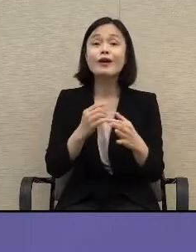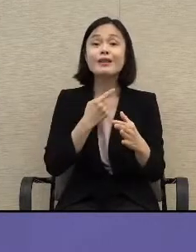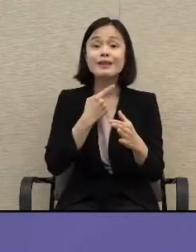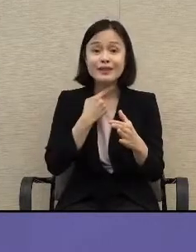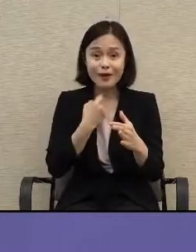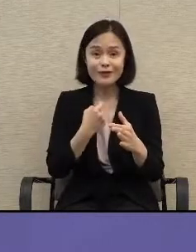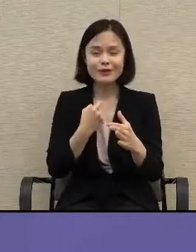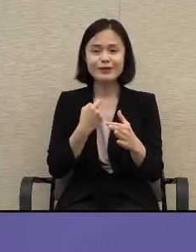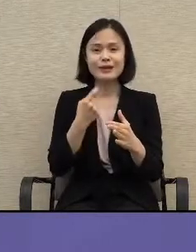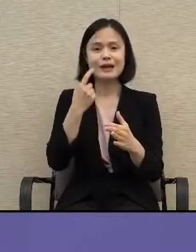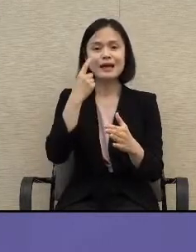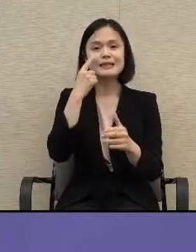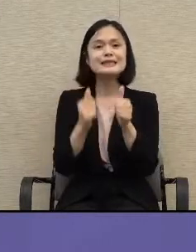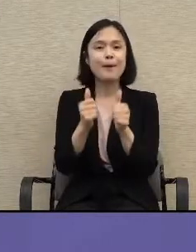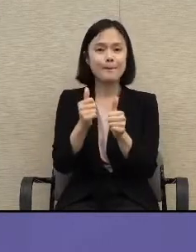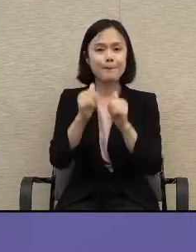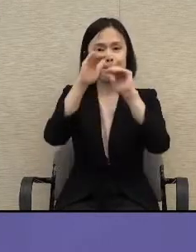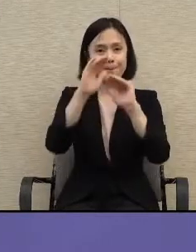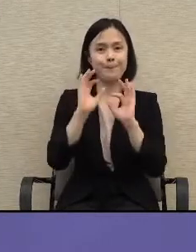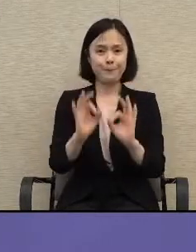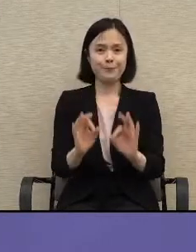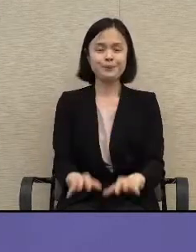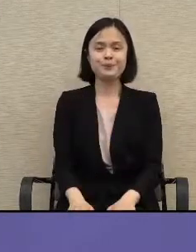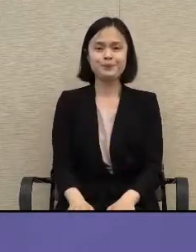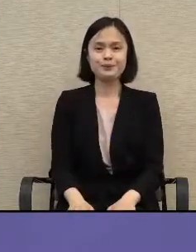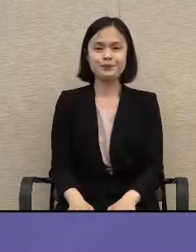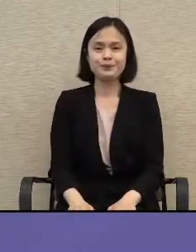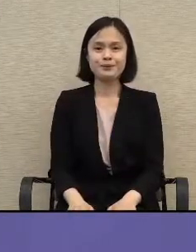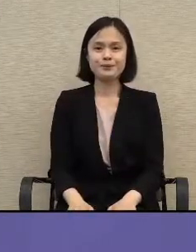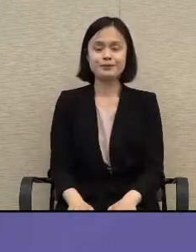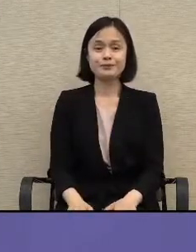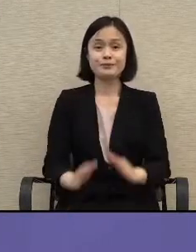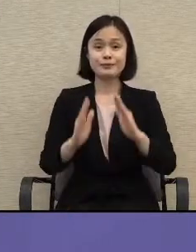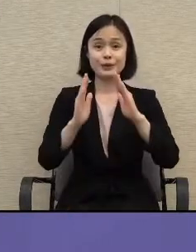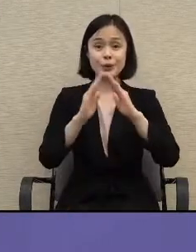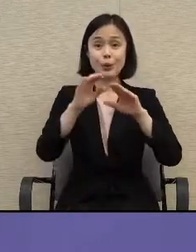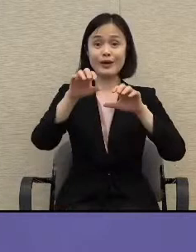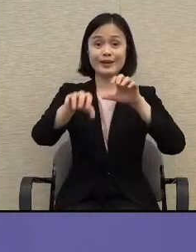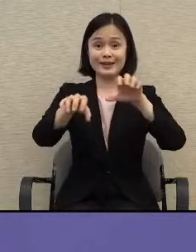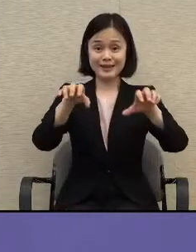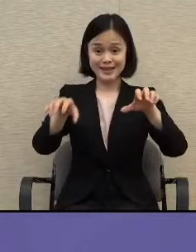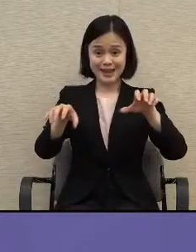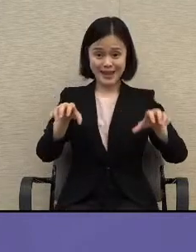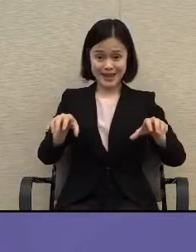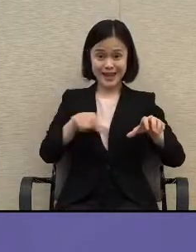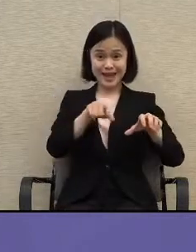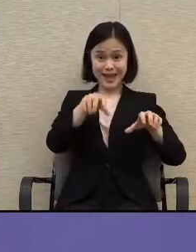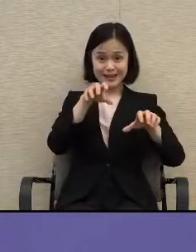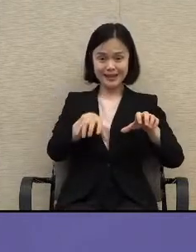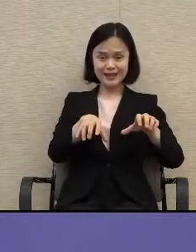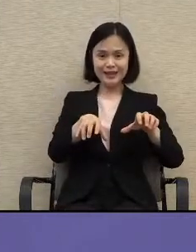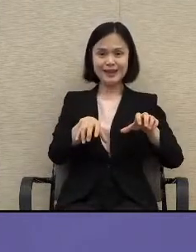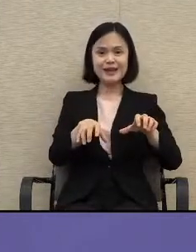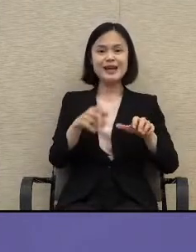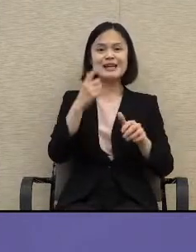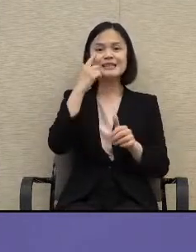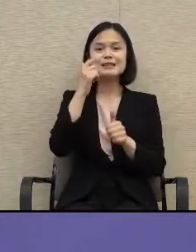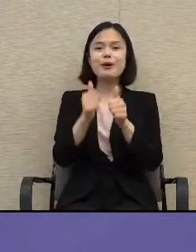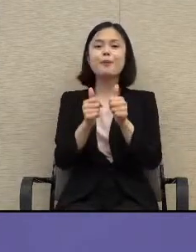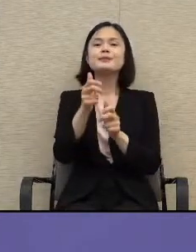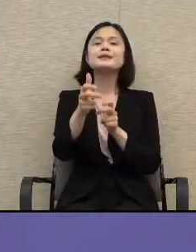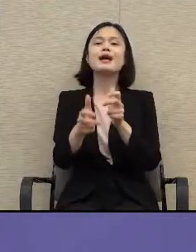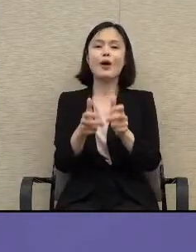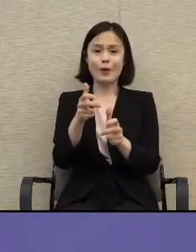번째는 동네의원을 이제 활용한 이제 사업들입니다. 시범 사업의 형태로 지금 진행이 되고 있고, 이거는 치료적인